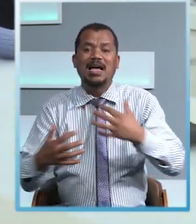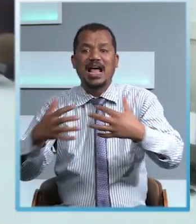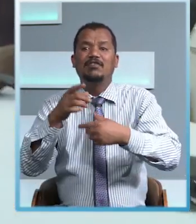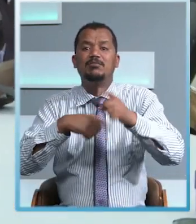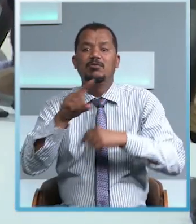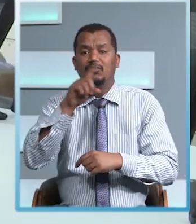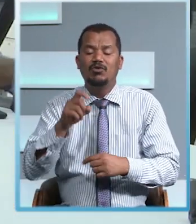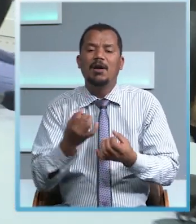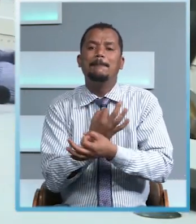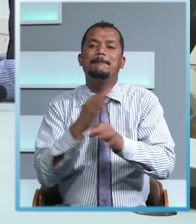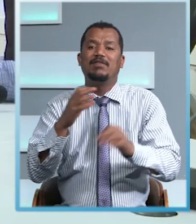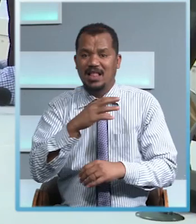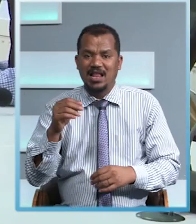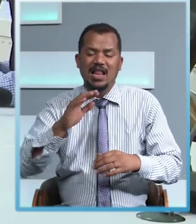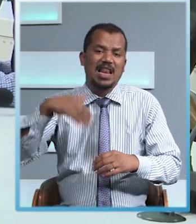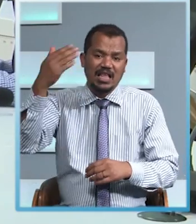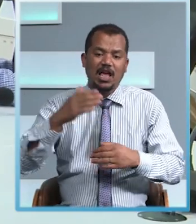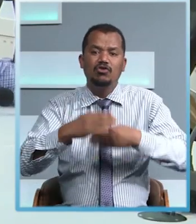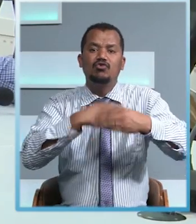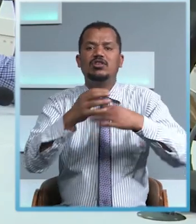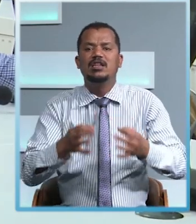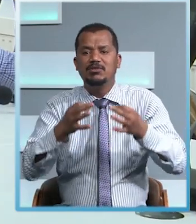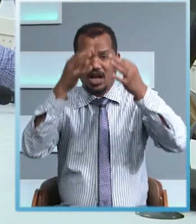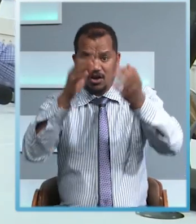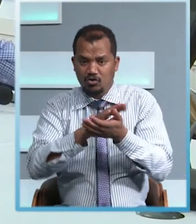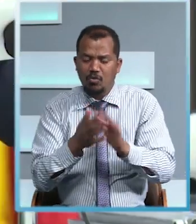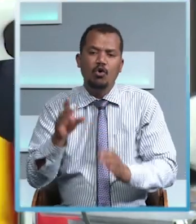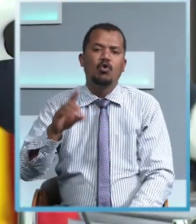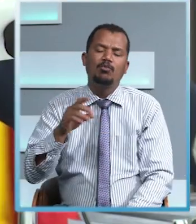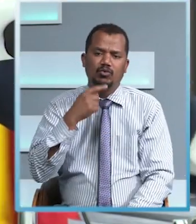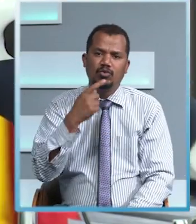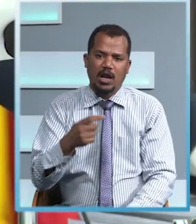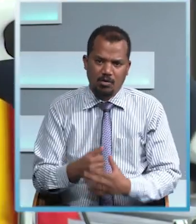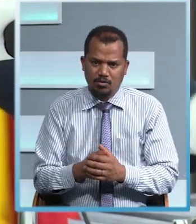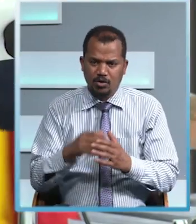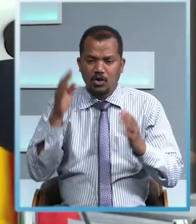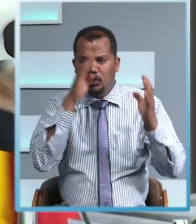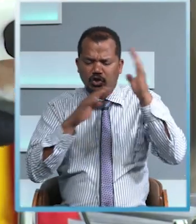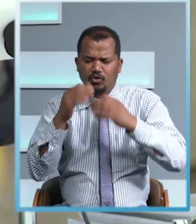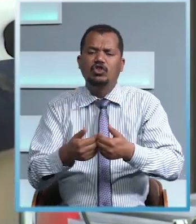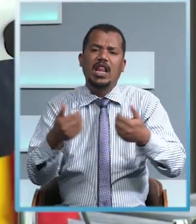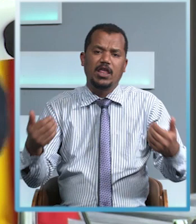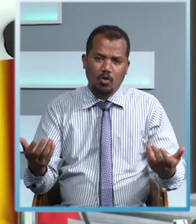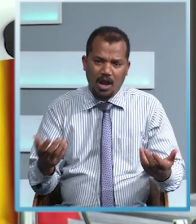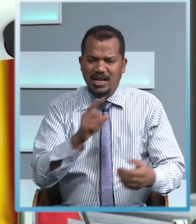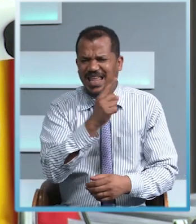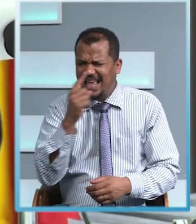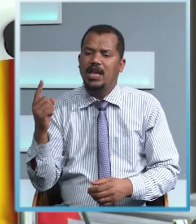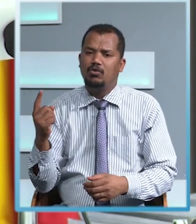አቀፍ ደረጃ የሚነሱ ጥያቄዎችን የሚፈታና ለቀጣይ ትውልድ የሚሸጋገር እንደሆነም ኮሚሽኑ ጠቁሟል። ችግሮች